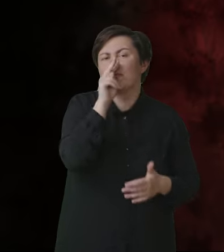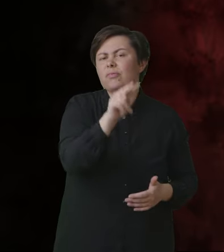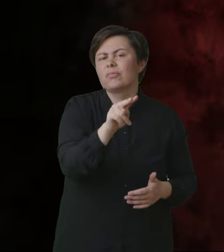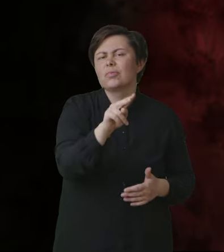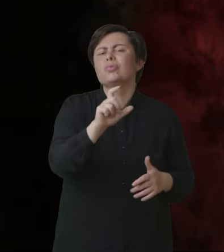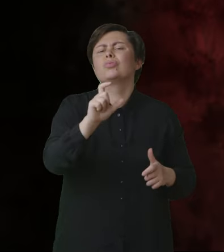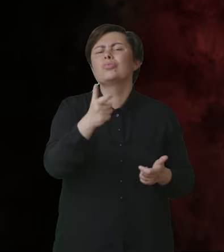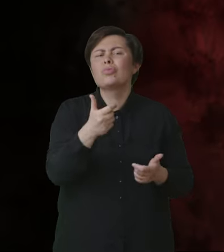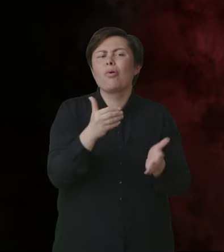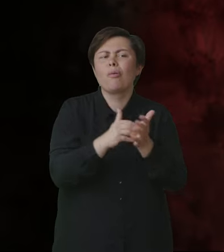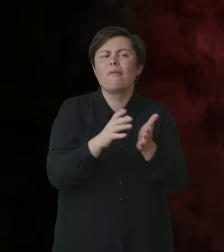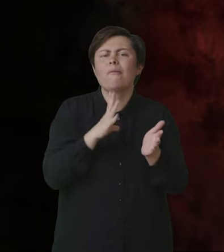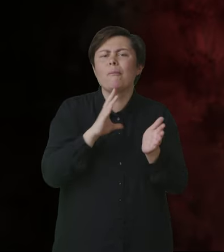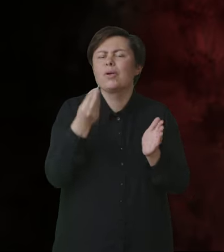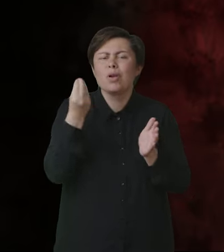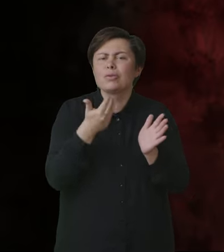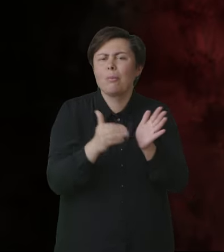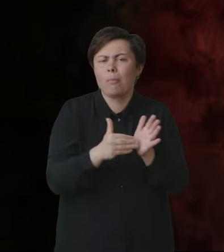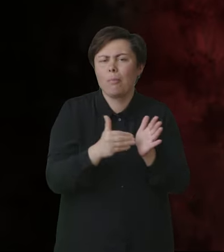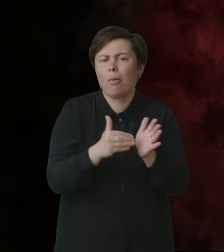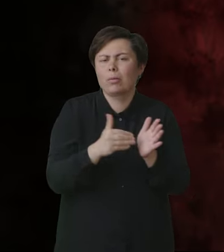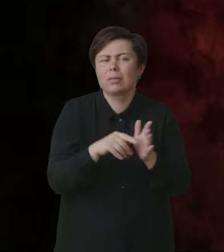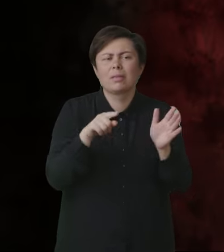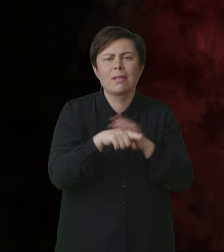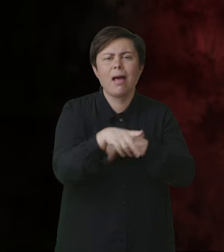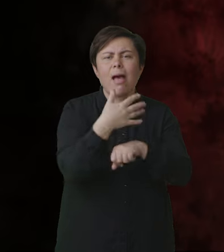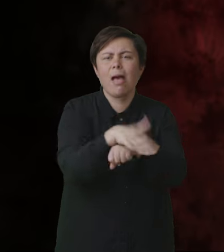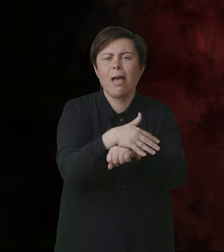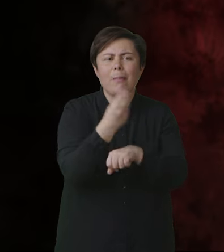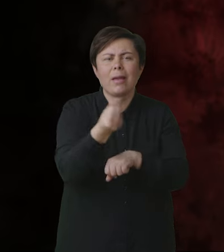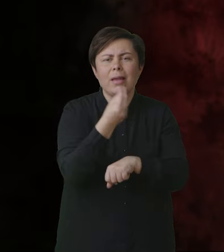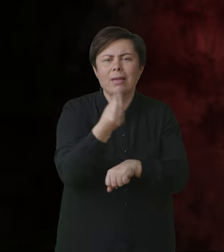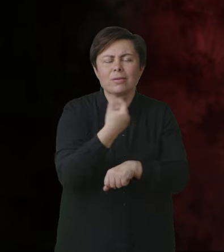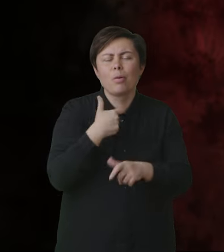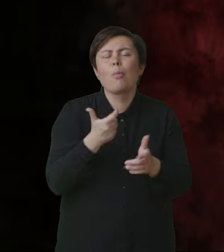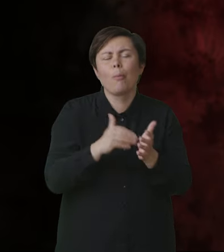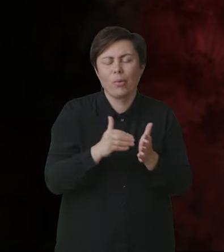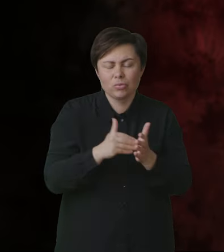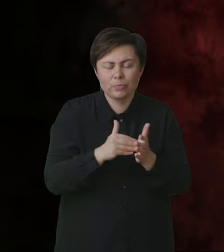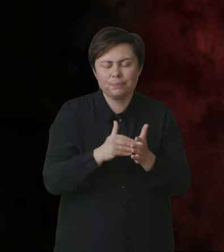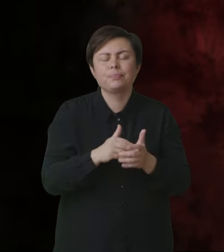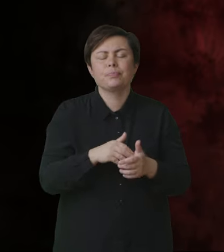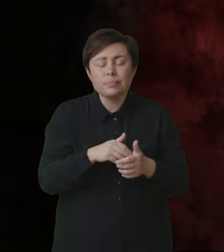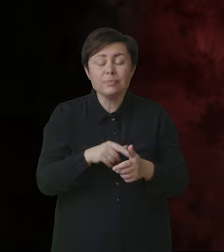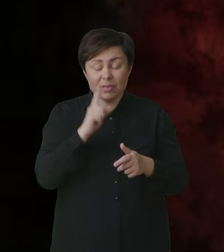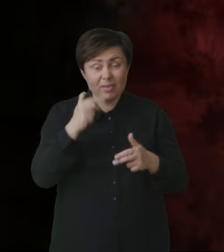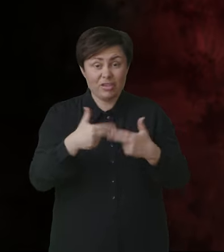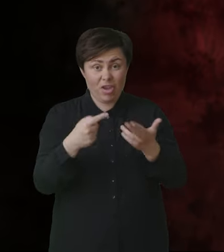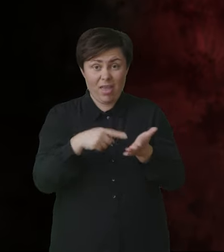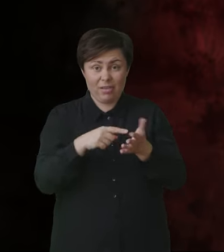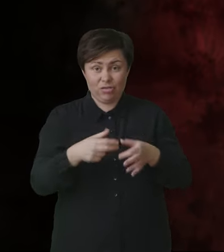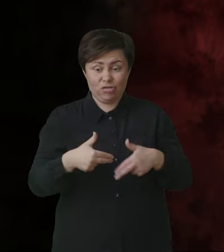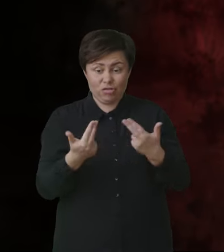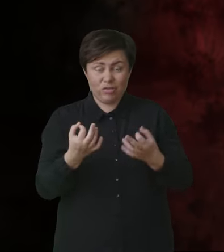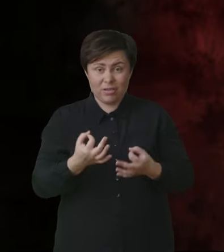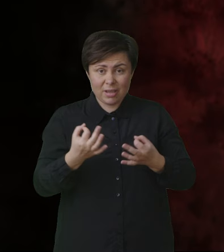co by się przydało dla tego emeryta jeszcze. Co prawda na dzień dzisiejszy to można